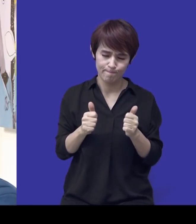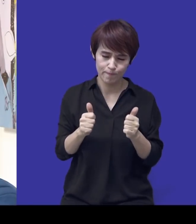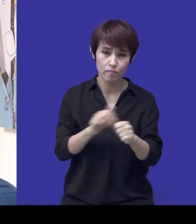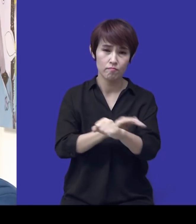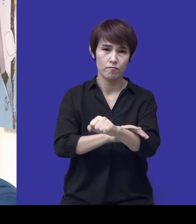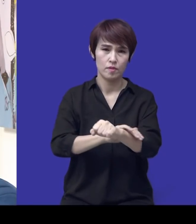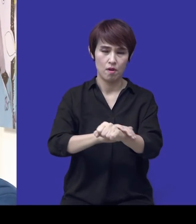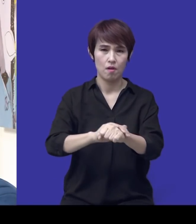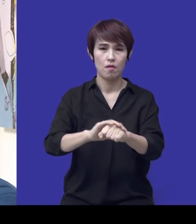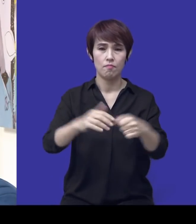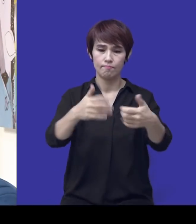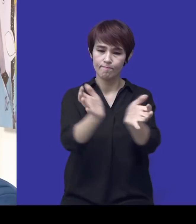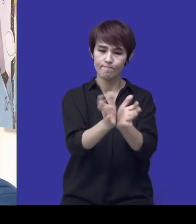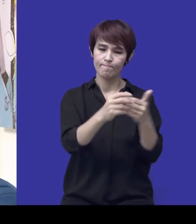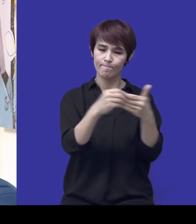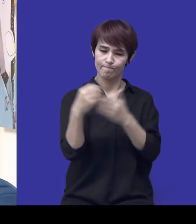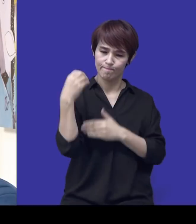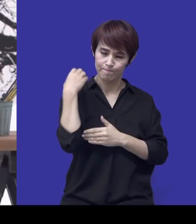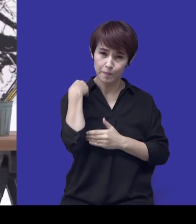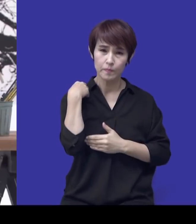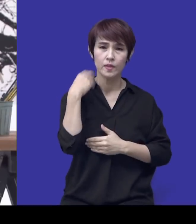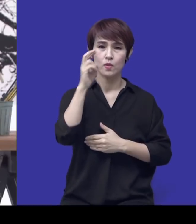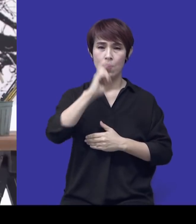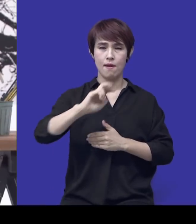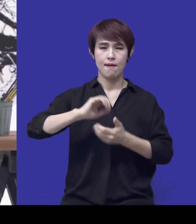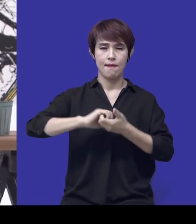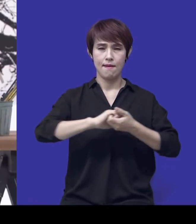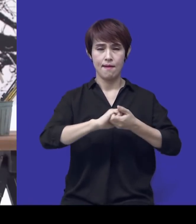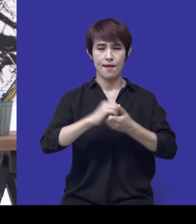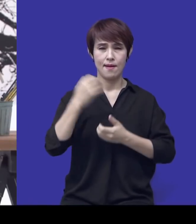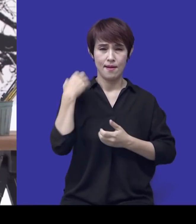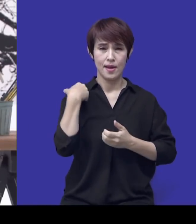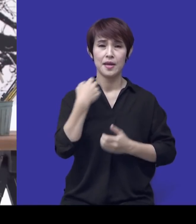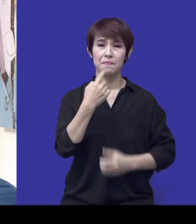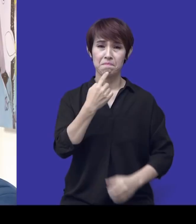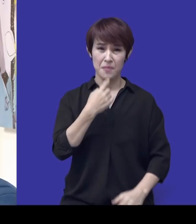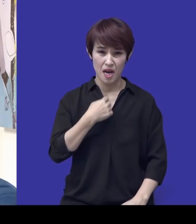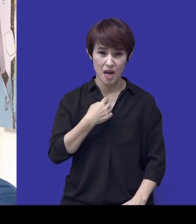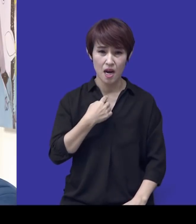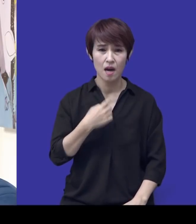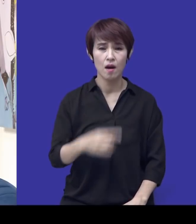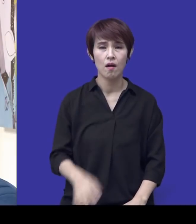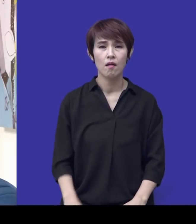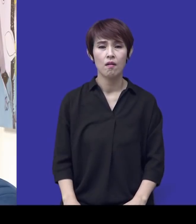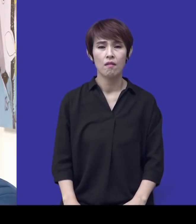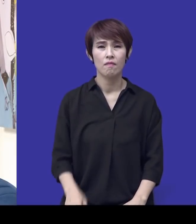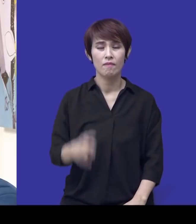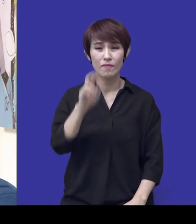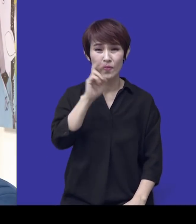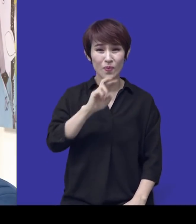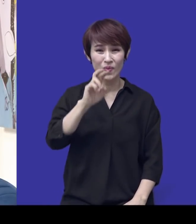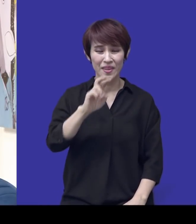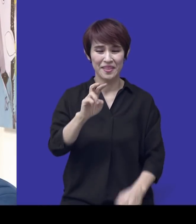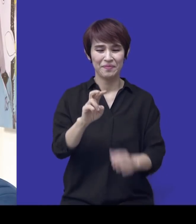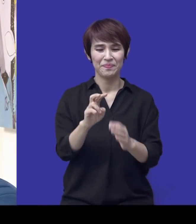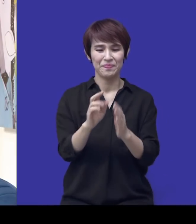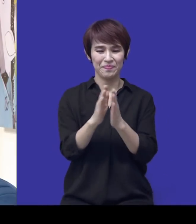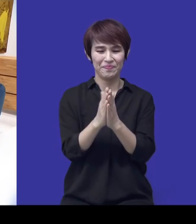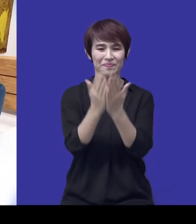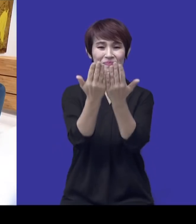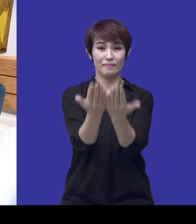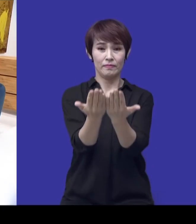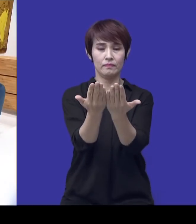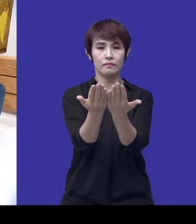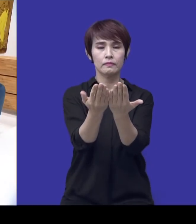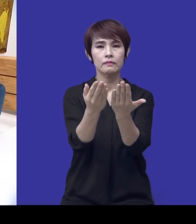뭐 리더나 그런 것도 도맡아 하고 성가대도 했었는데 예. 일단 뭐 성가대 이렇게 앞에 나갈 때 책을 들고 가잖아요. 그 땀이 이렇게